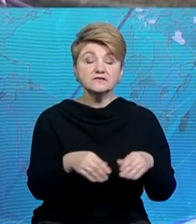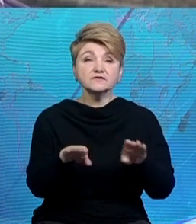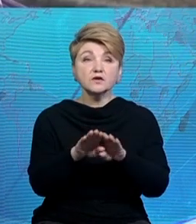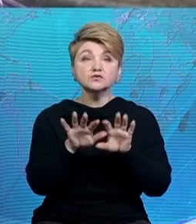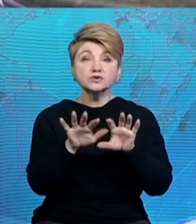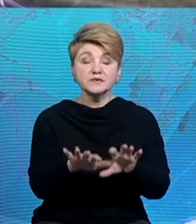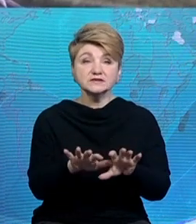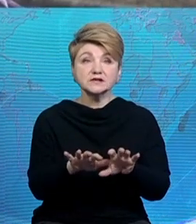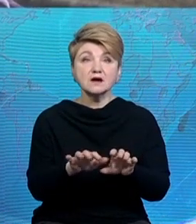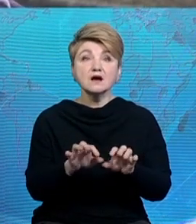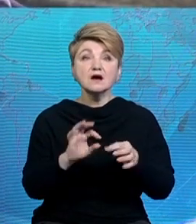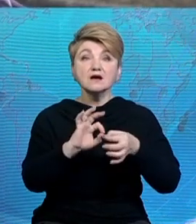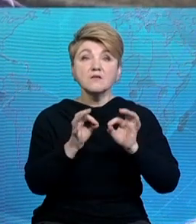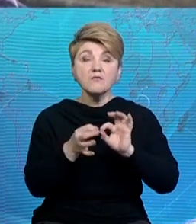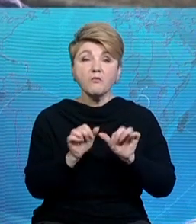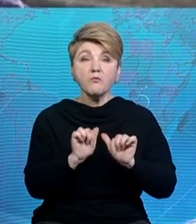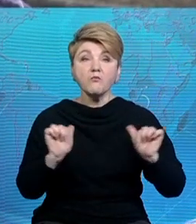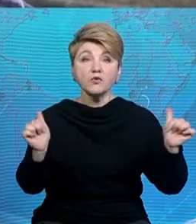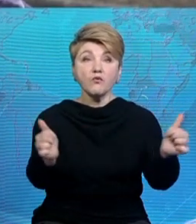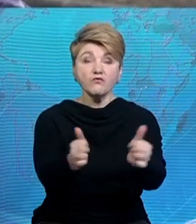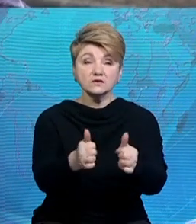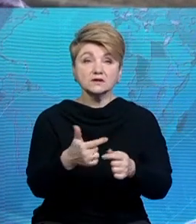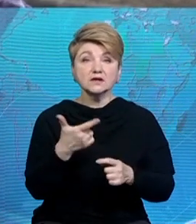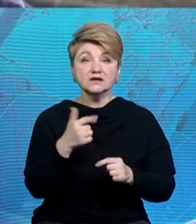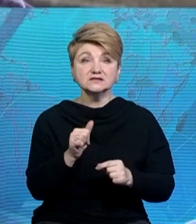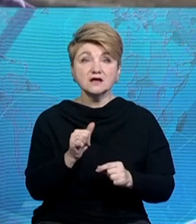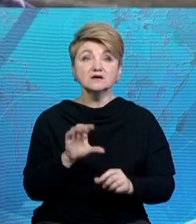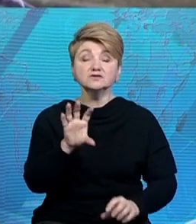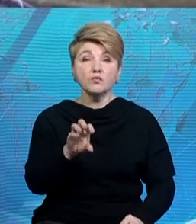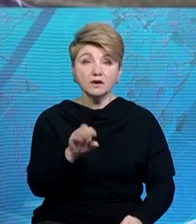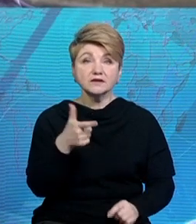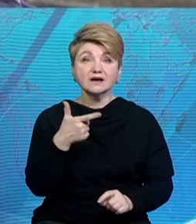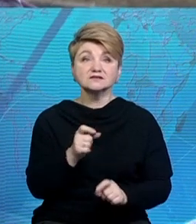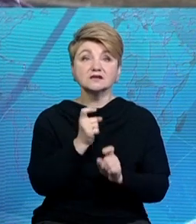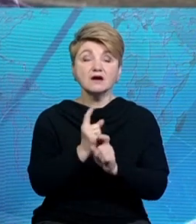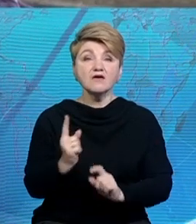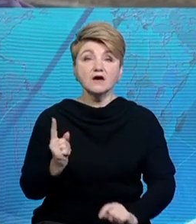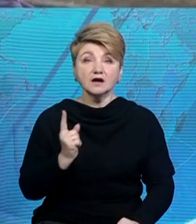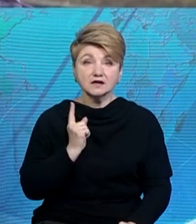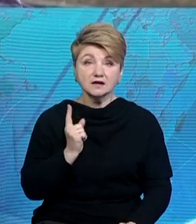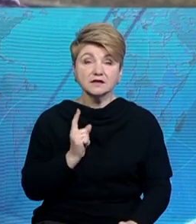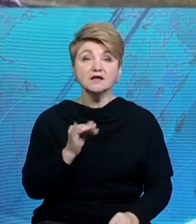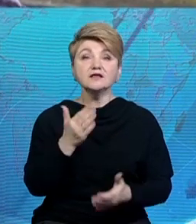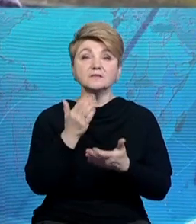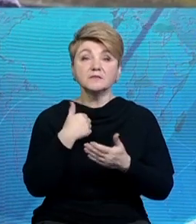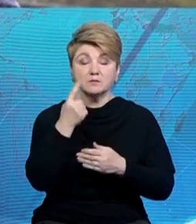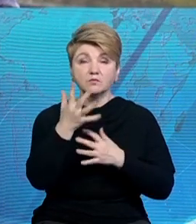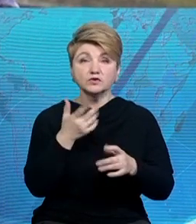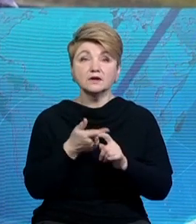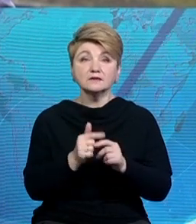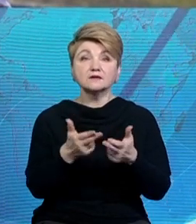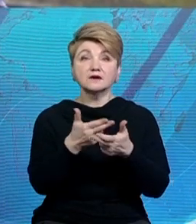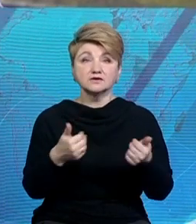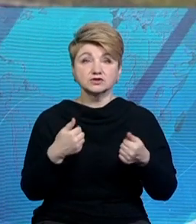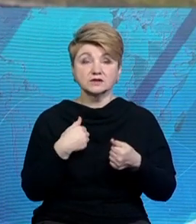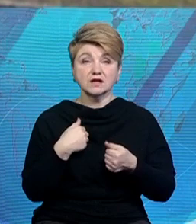такое же место, обнесенное проволокой, где лай овчарок, где нацисты, вышки. И мы поняли, что, конечно,